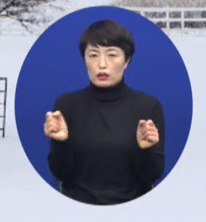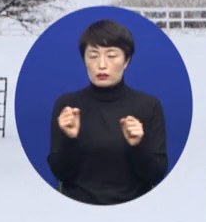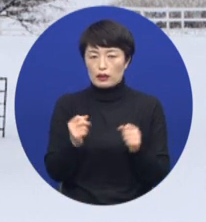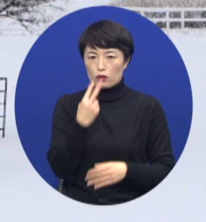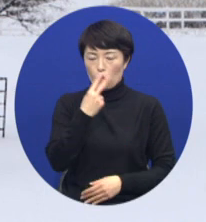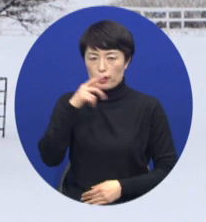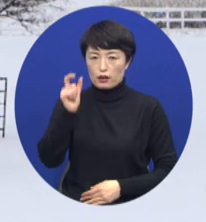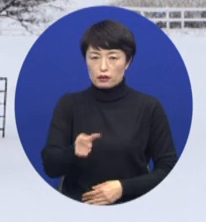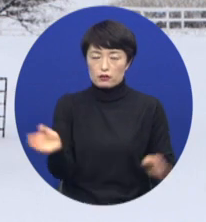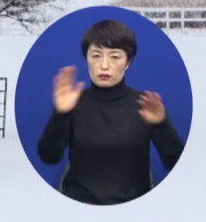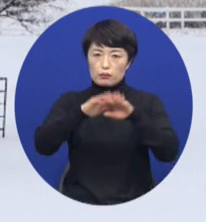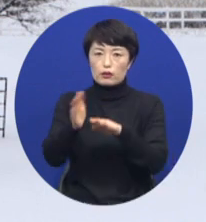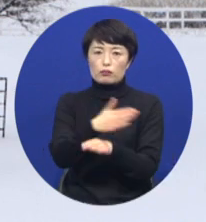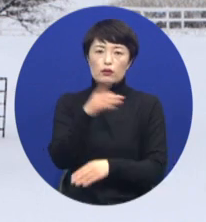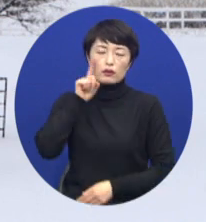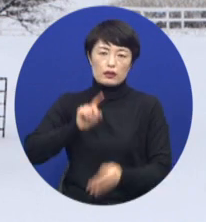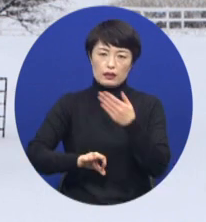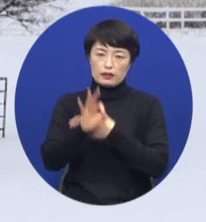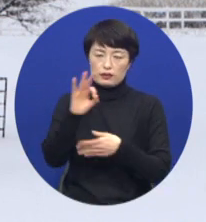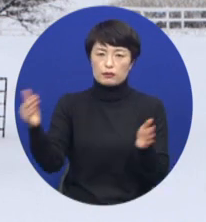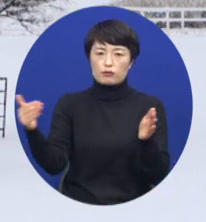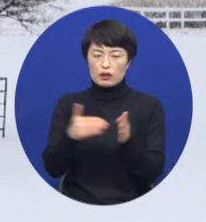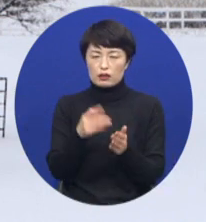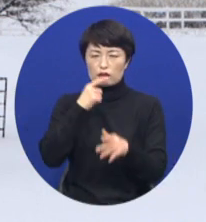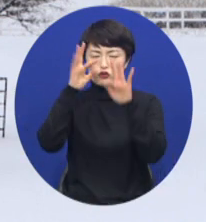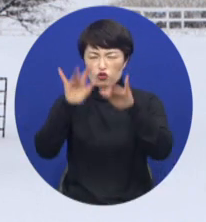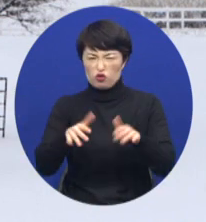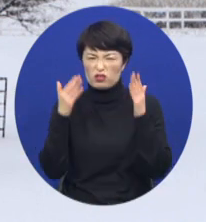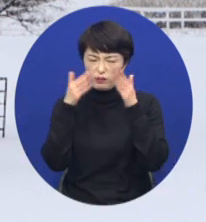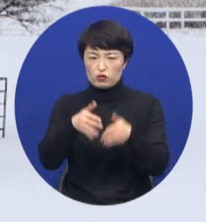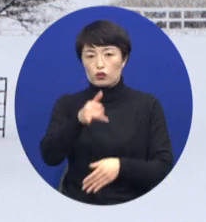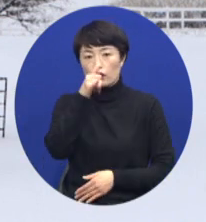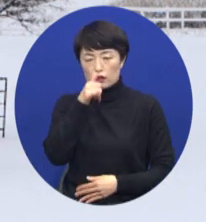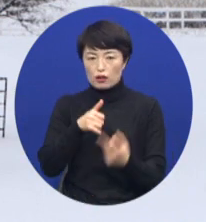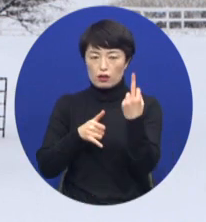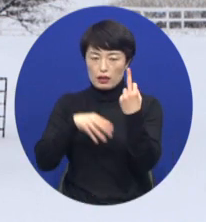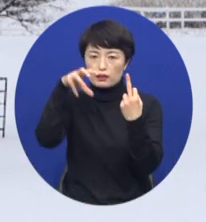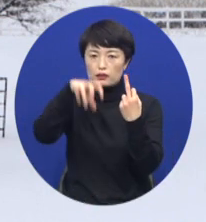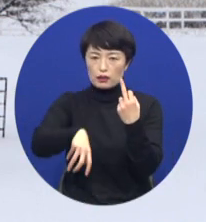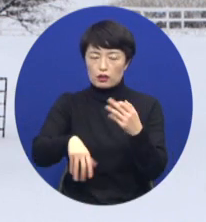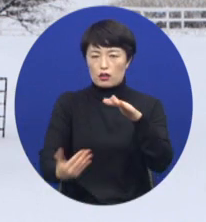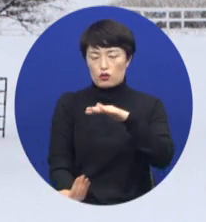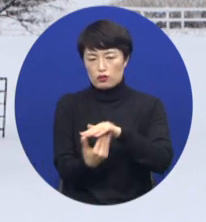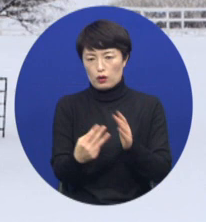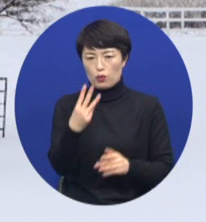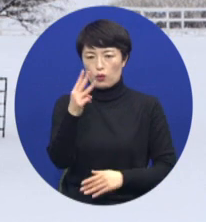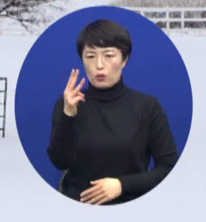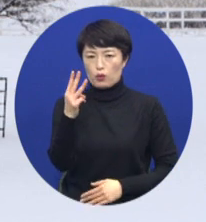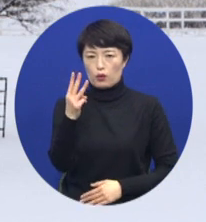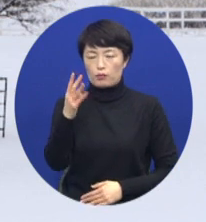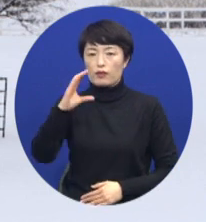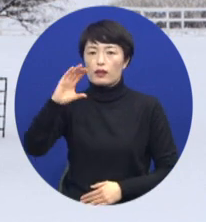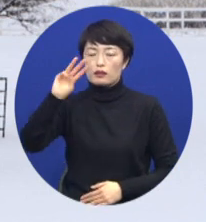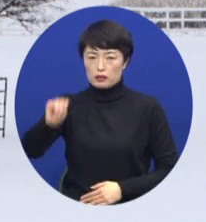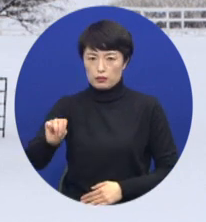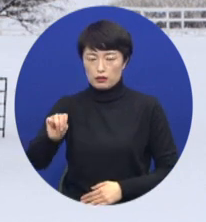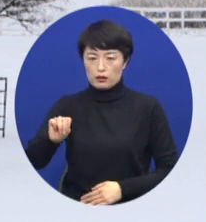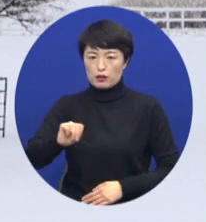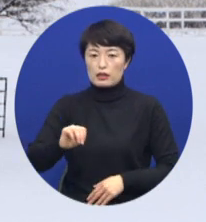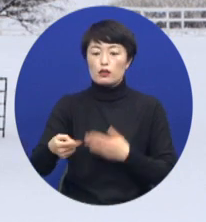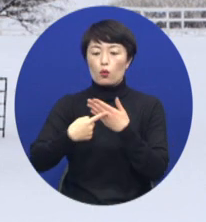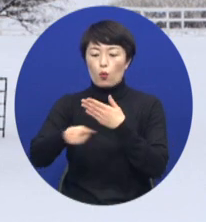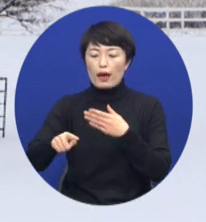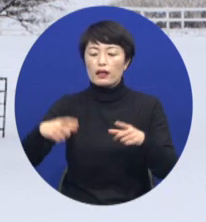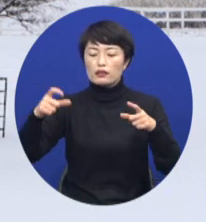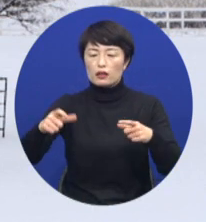밤부터 내일 아침까지 또 눈이 집중 되겠습니다 산지의 는 최고 30cm 그 밖의 지역도 최고 15cm 의